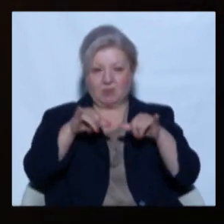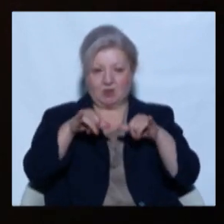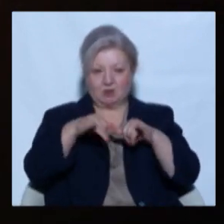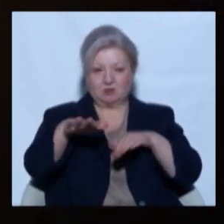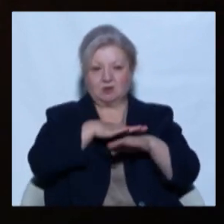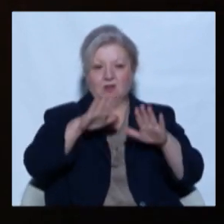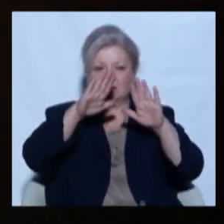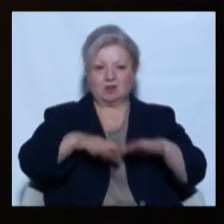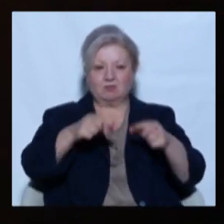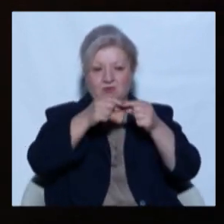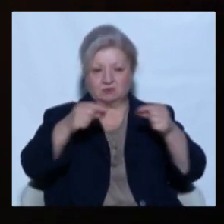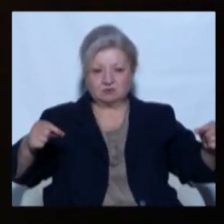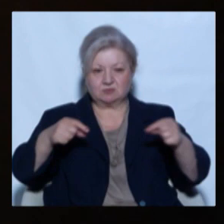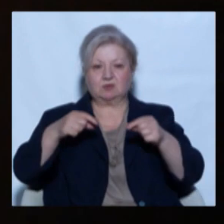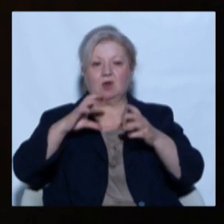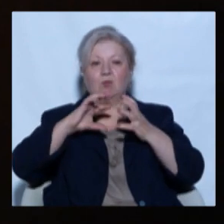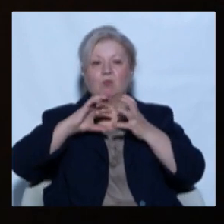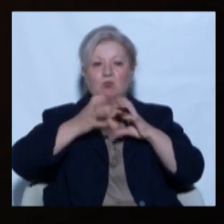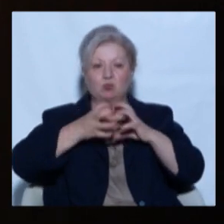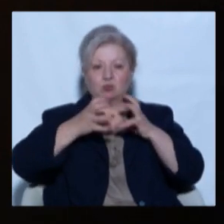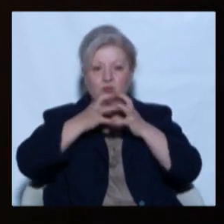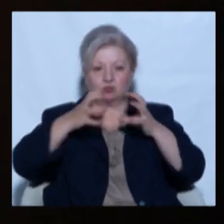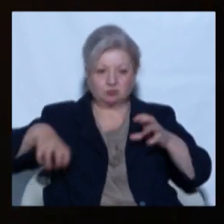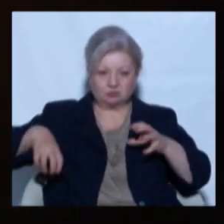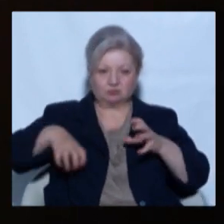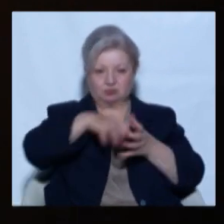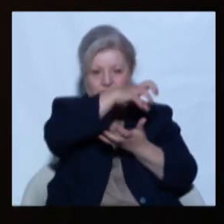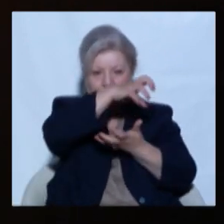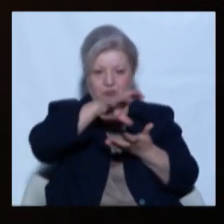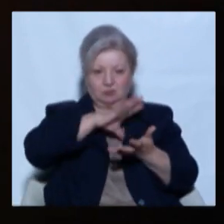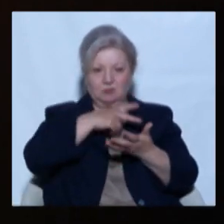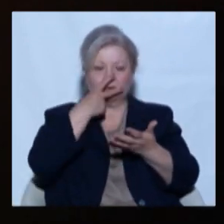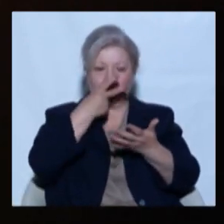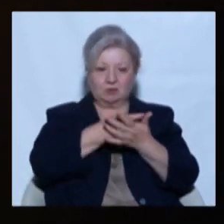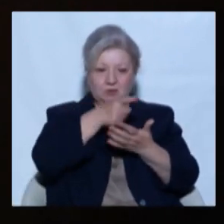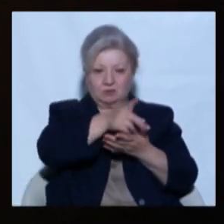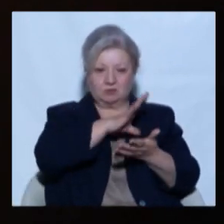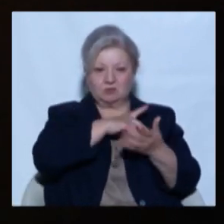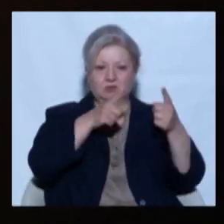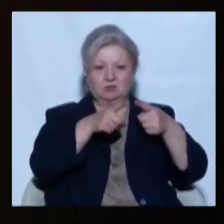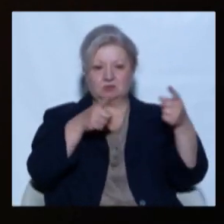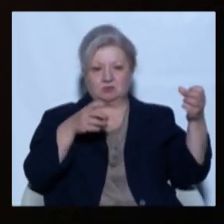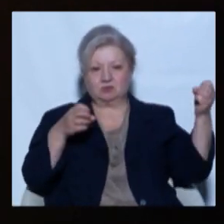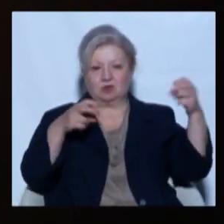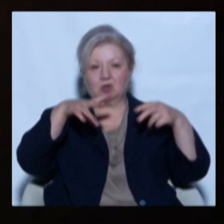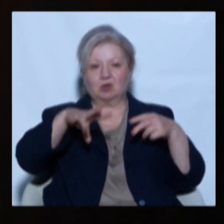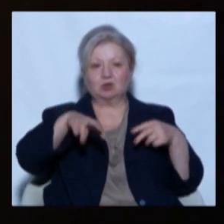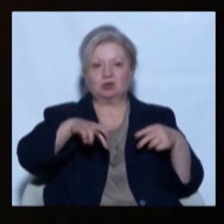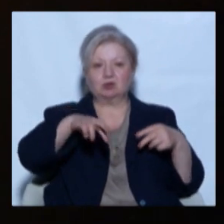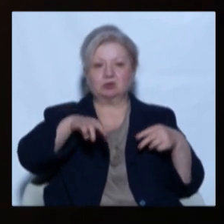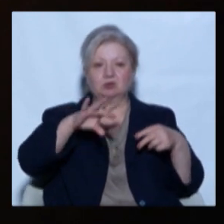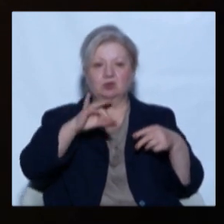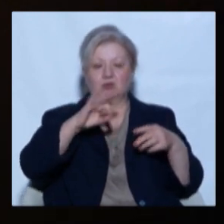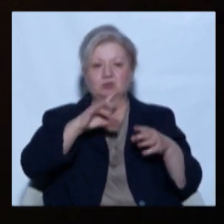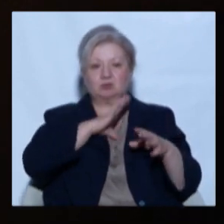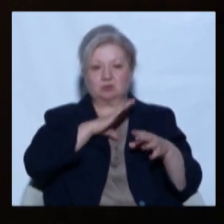მაგიდაზე, დავდე სახაზავი და დავაგორე ბურთი. სტრობოსკოპი დაყენებული იყო ორ ჰაინცზე, რაც იმას ნიშნავს, რომ იგი ანათებდა 0.5